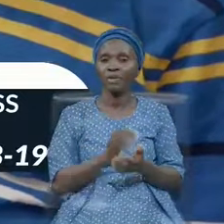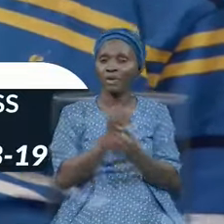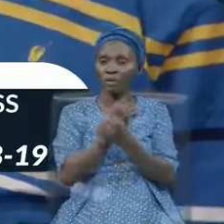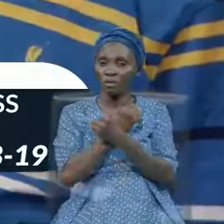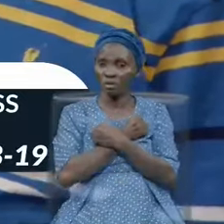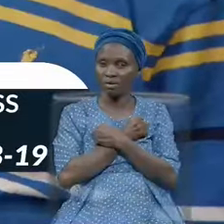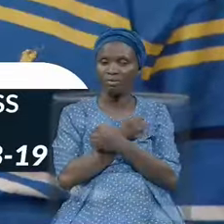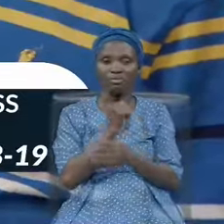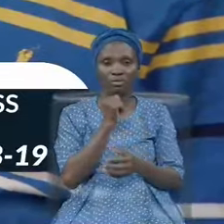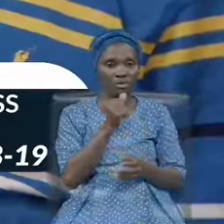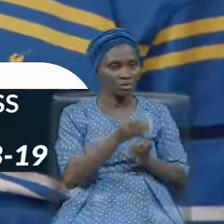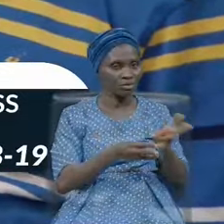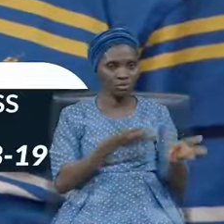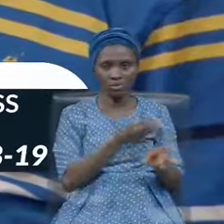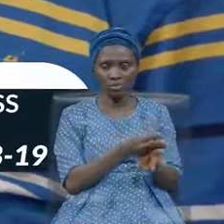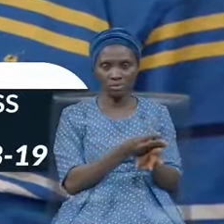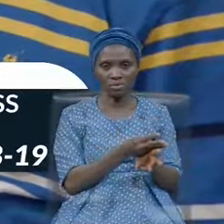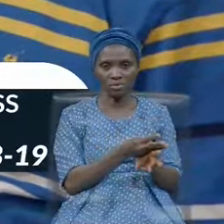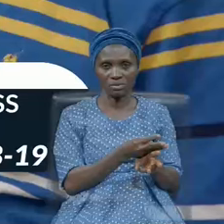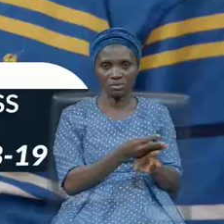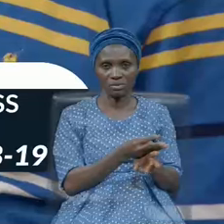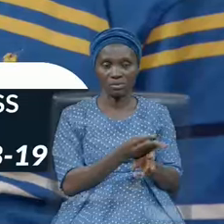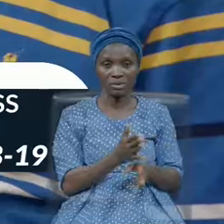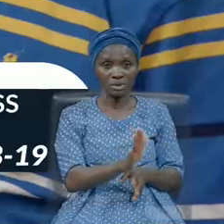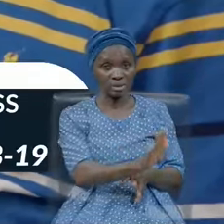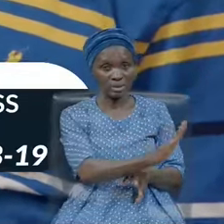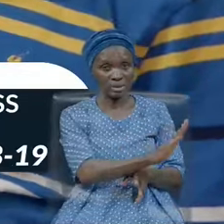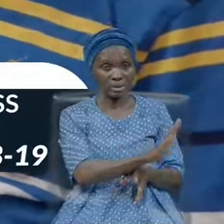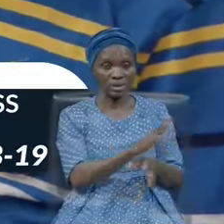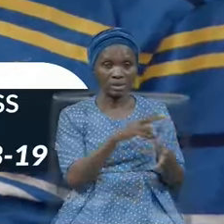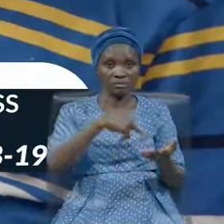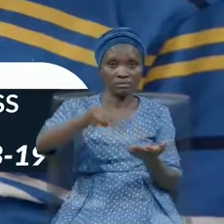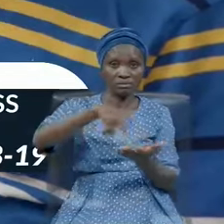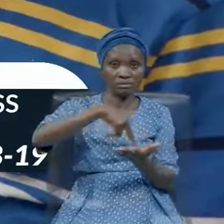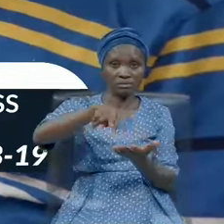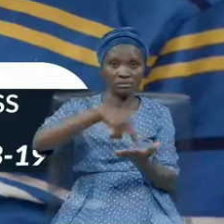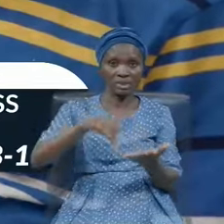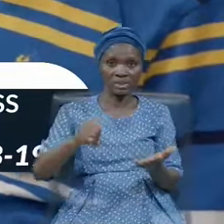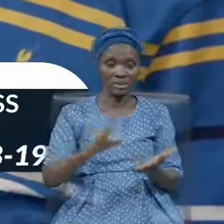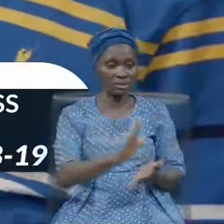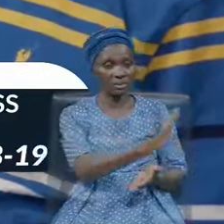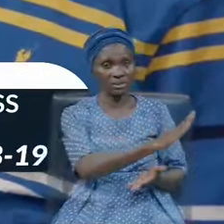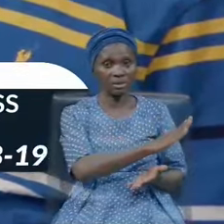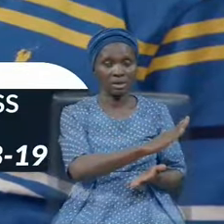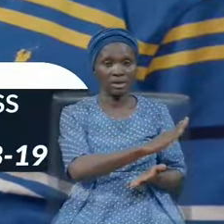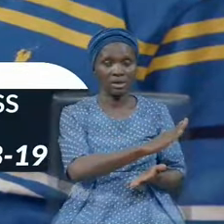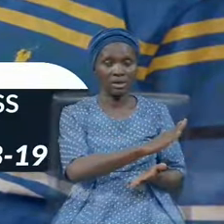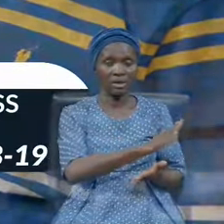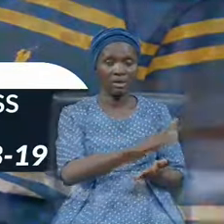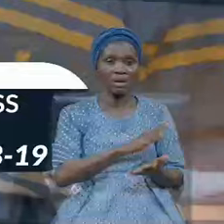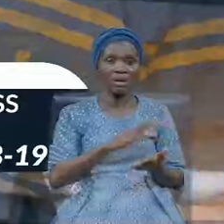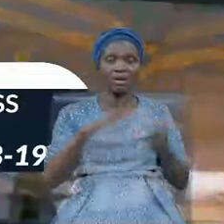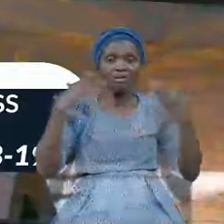N'aimez point le monde, leur danse, leur musique, leur